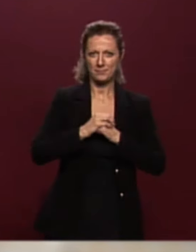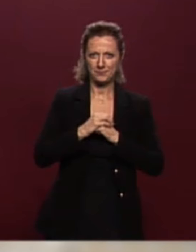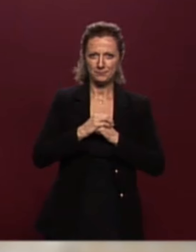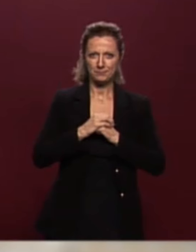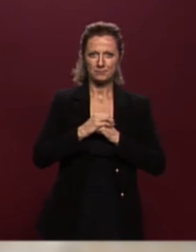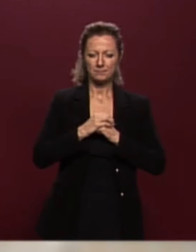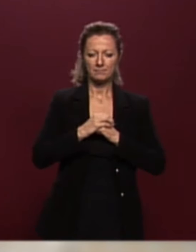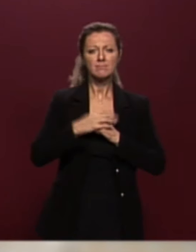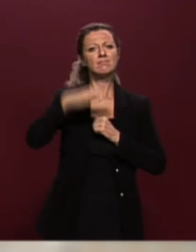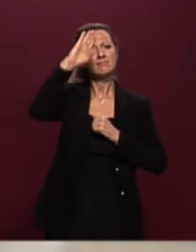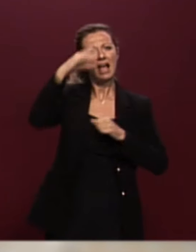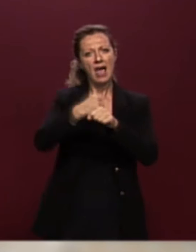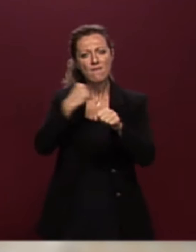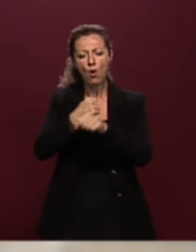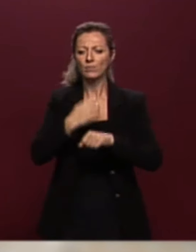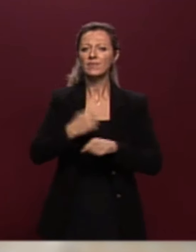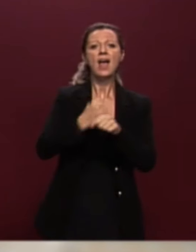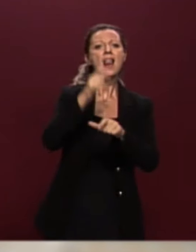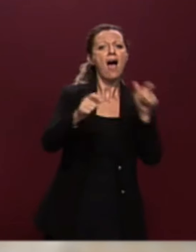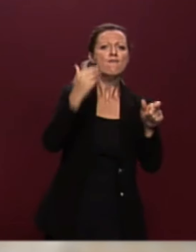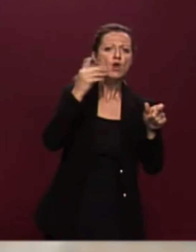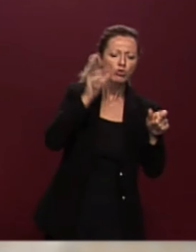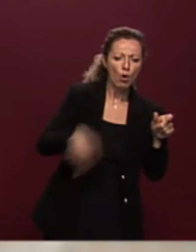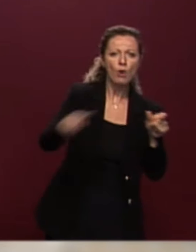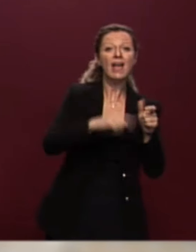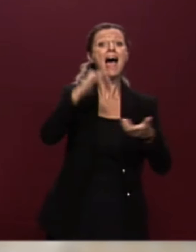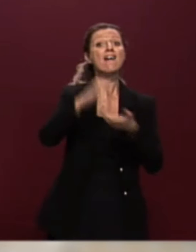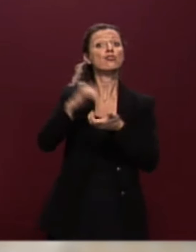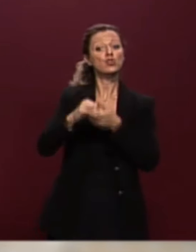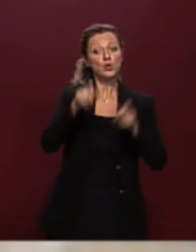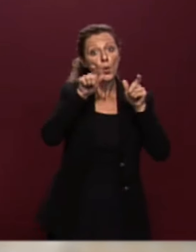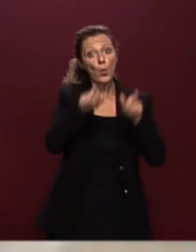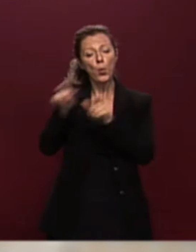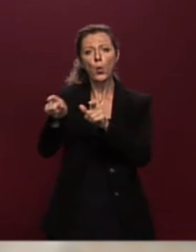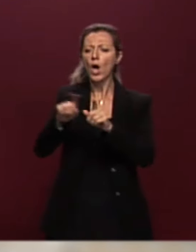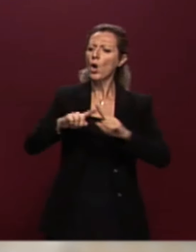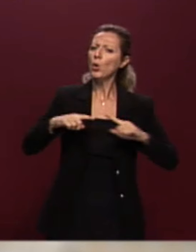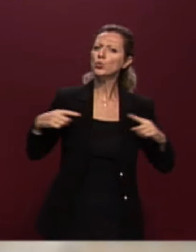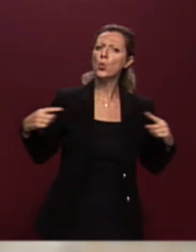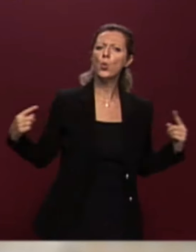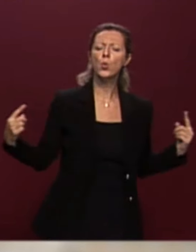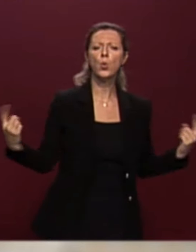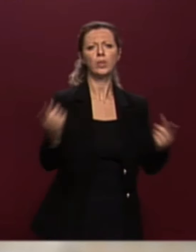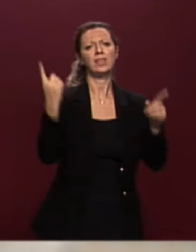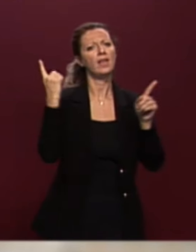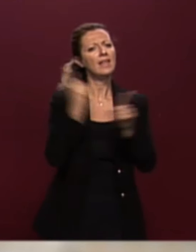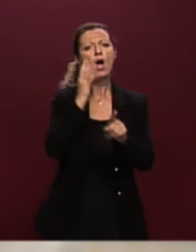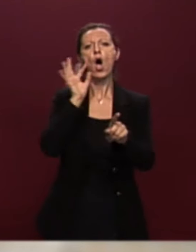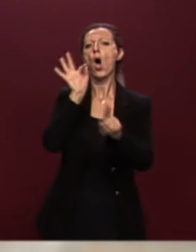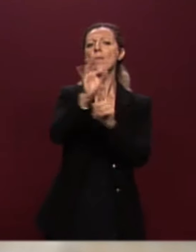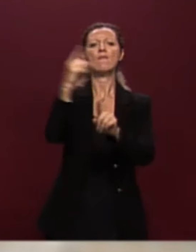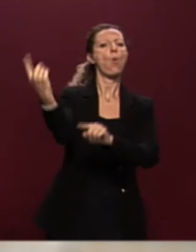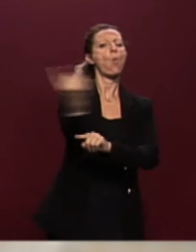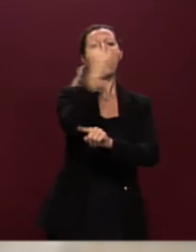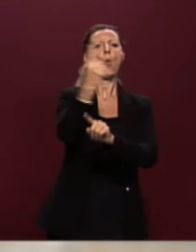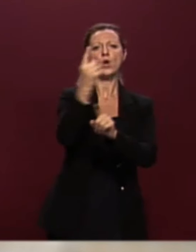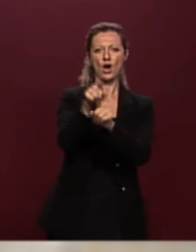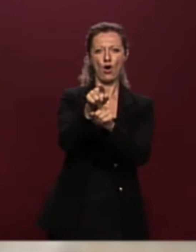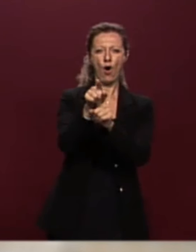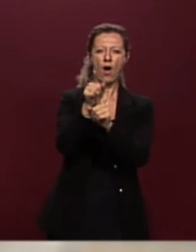Datori di lavoro, lavoratori e associazioni di categoria sono tutti chiamati a condividere lo stesso obiettivo, quello